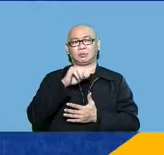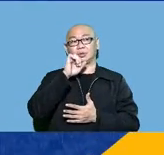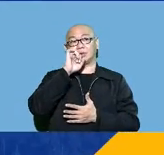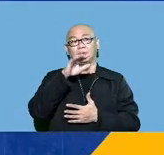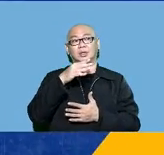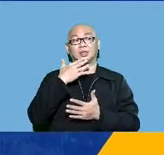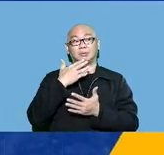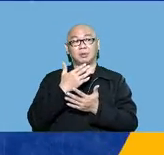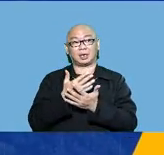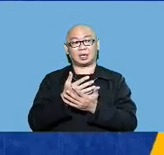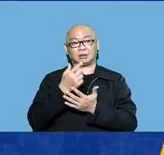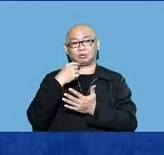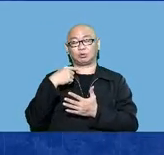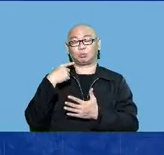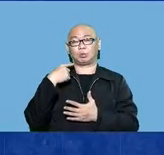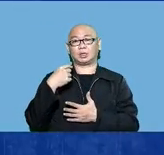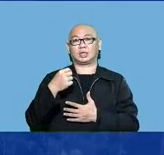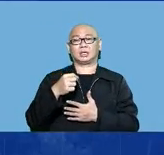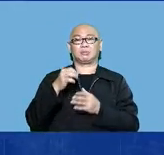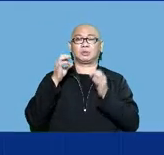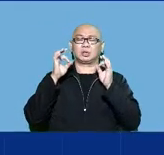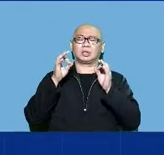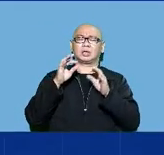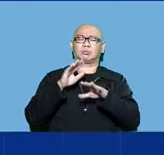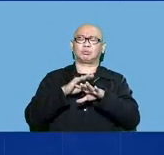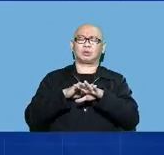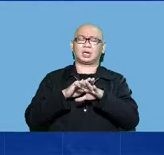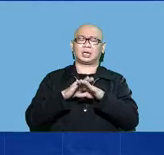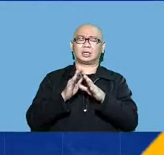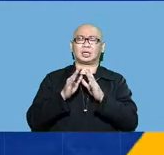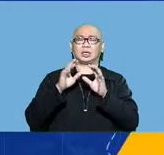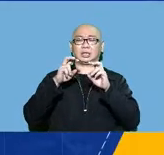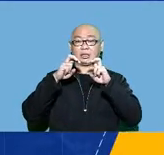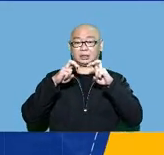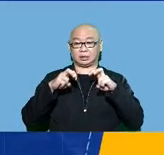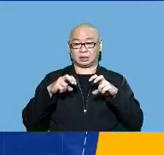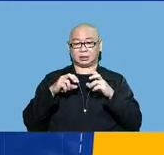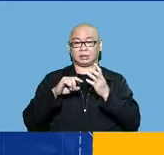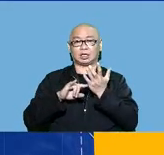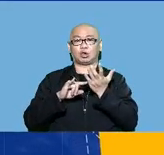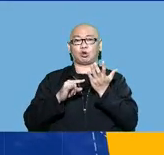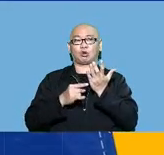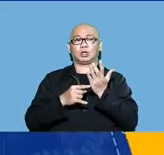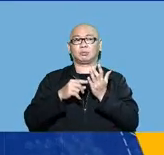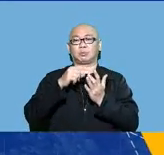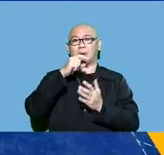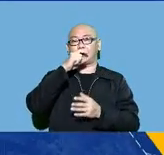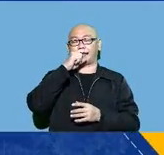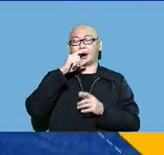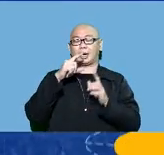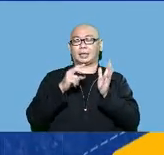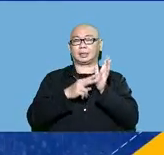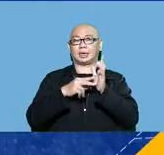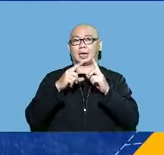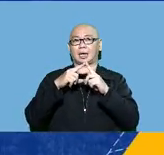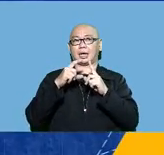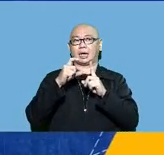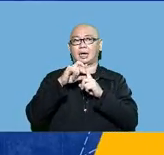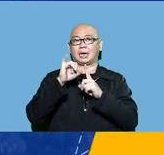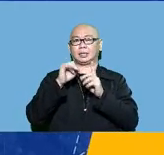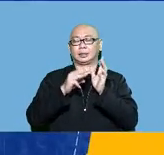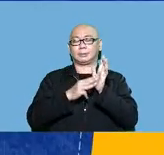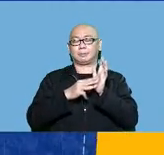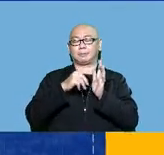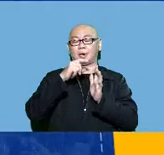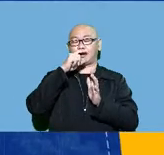menyampaikan terima kasih kepada Menteri Pendidikan, Kebudayaan, Riset dan Teknologi, Bapak Nadiem Anwar Makarim, kepada Bapak Rektor